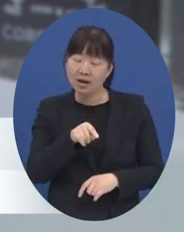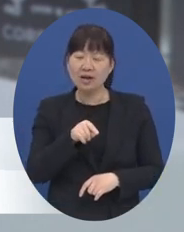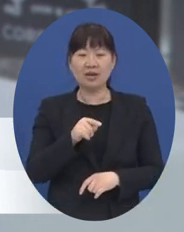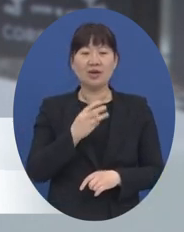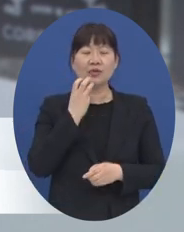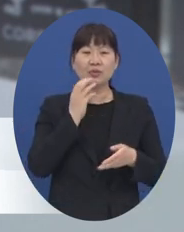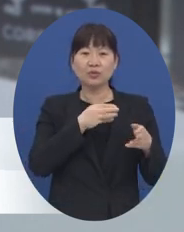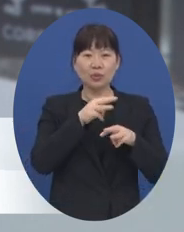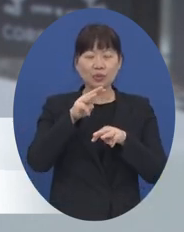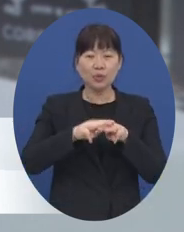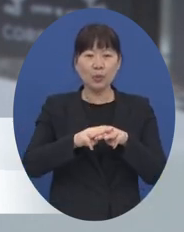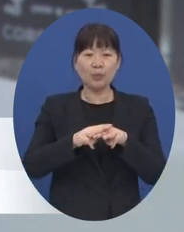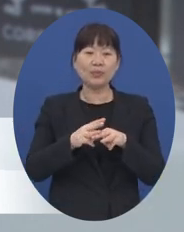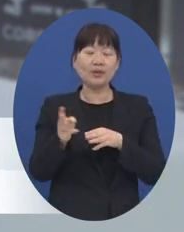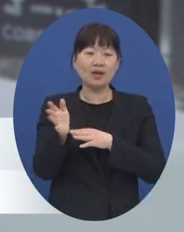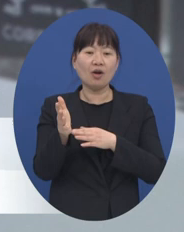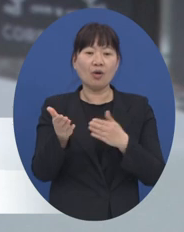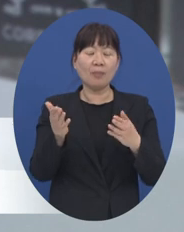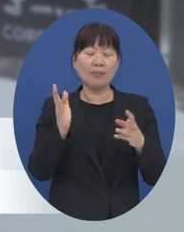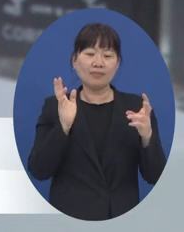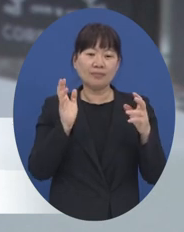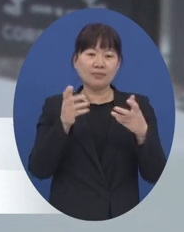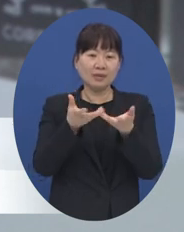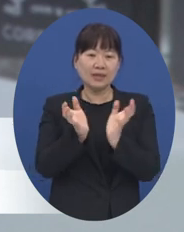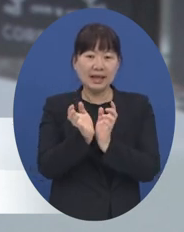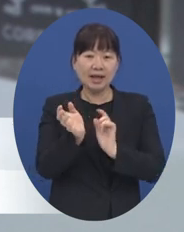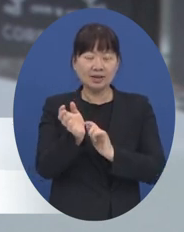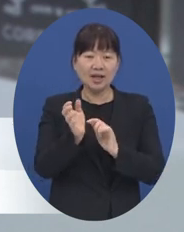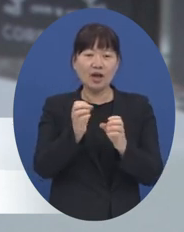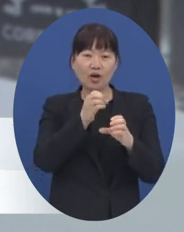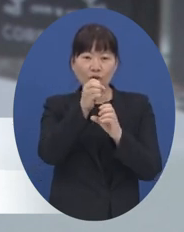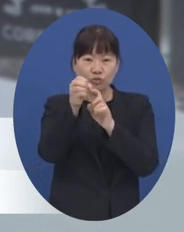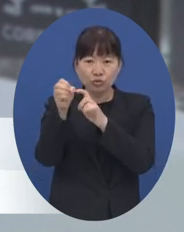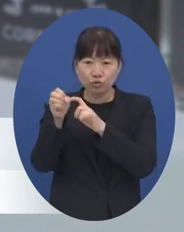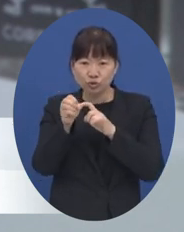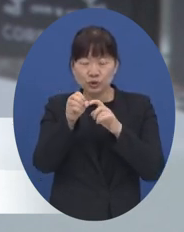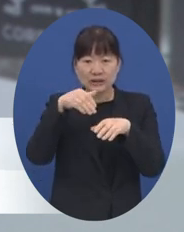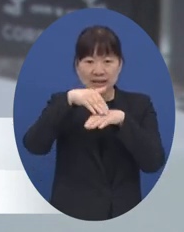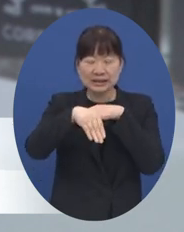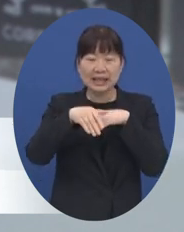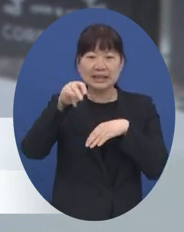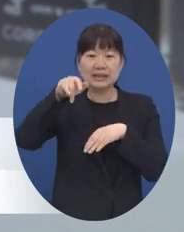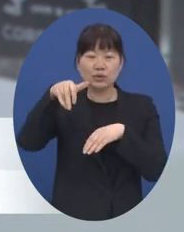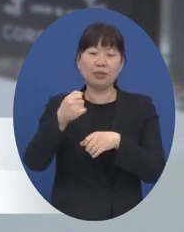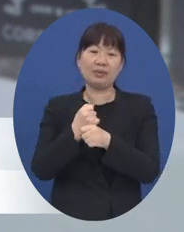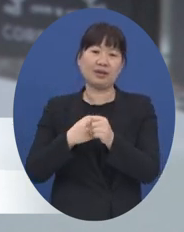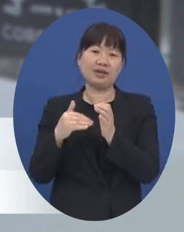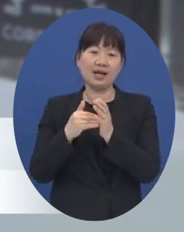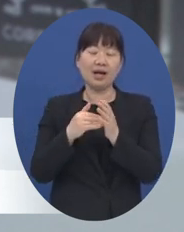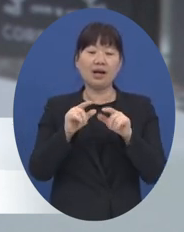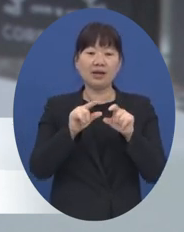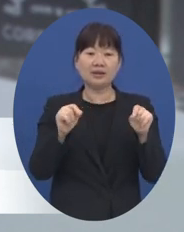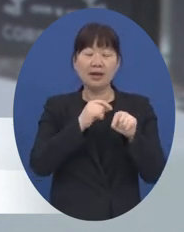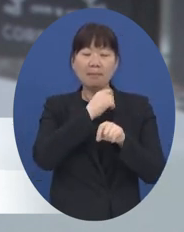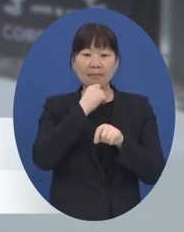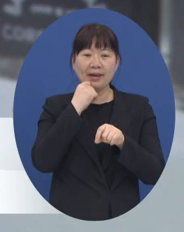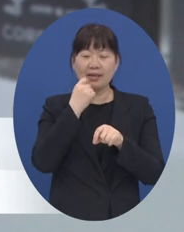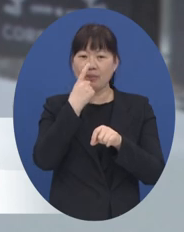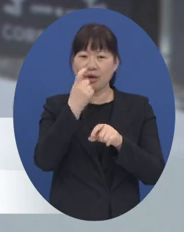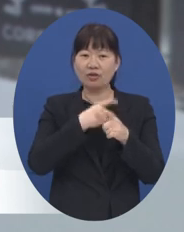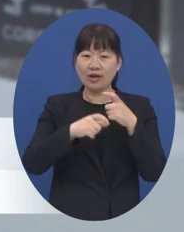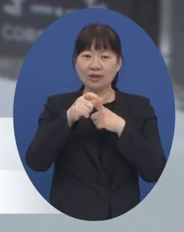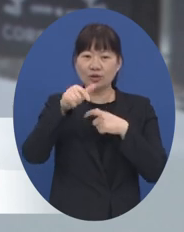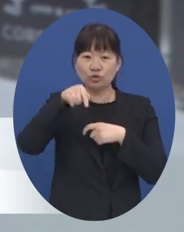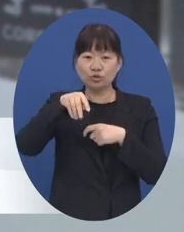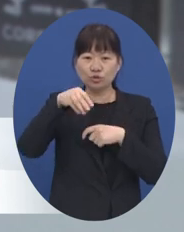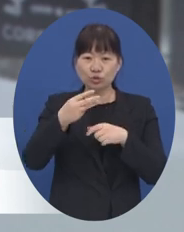한식의 어울릴만한 재료들을 활용해 식초를 구술 형태로 만들어 낸 건데요 음식의 맛과 멋을 더하는 구술 식초 함께